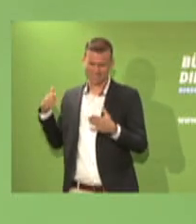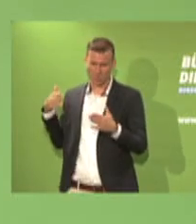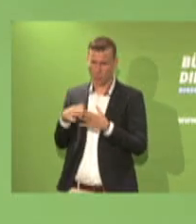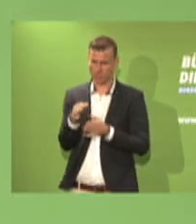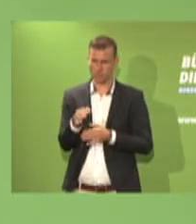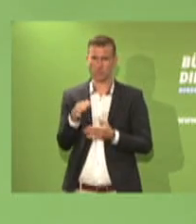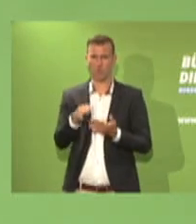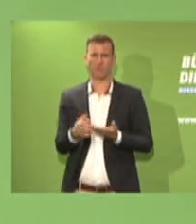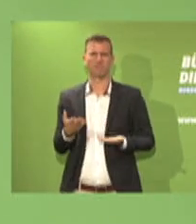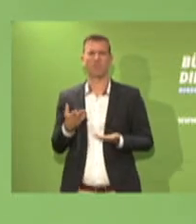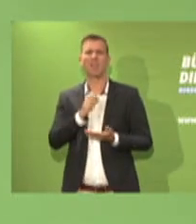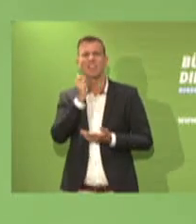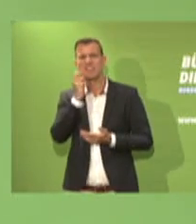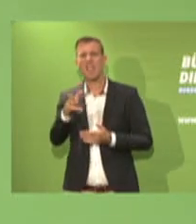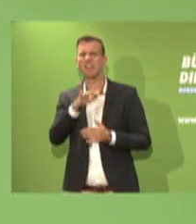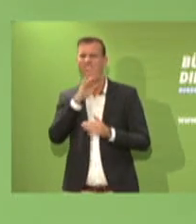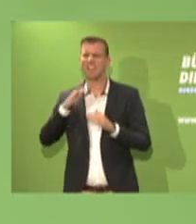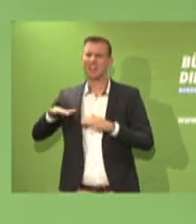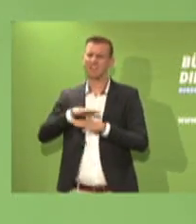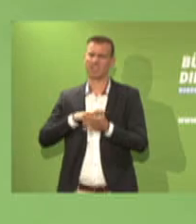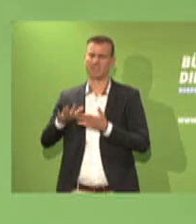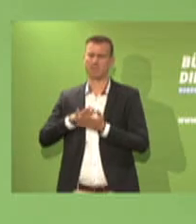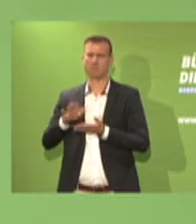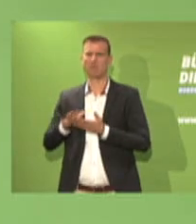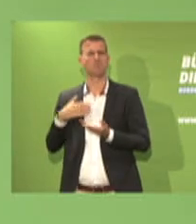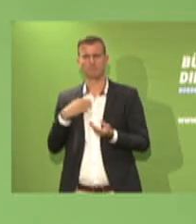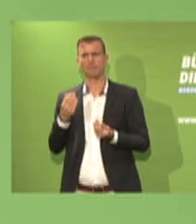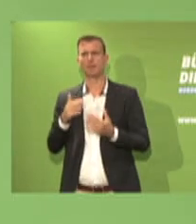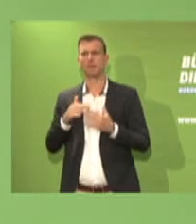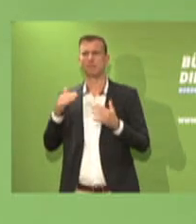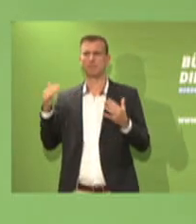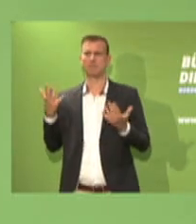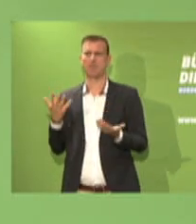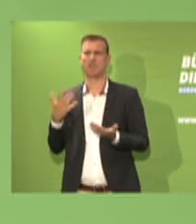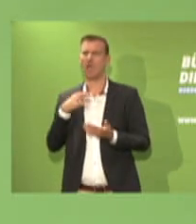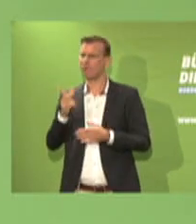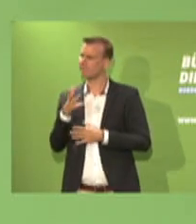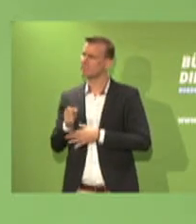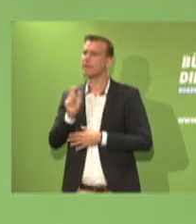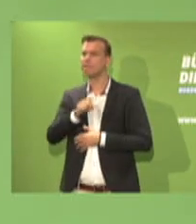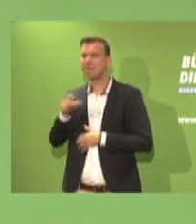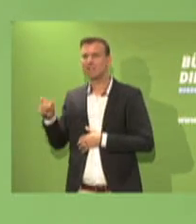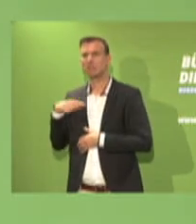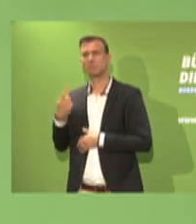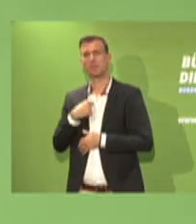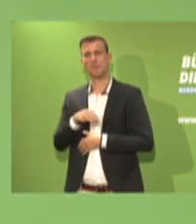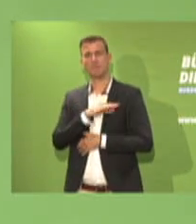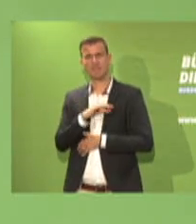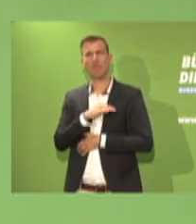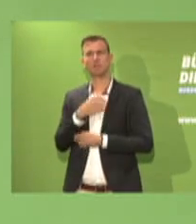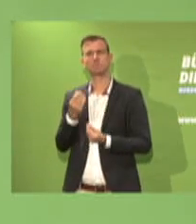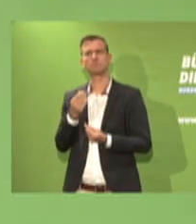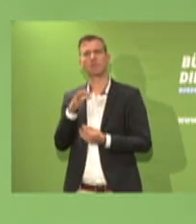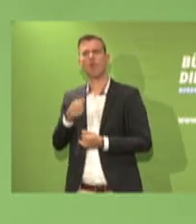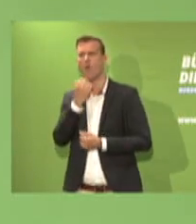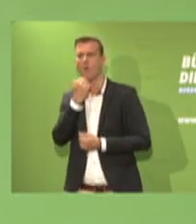dass sozusagen täglich massiv Fläche verbraucht wird und so weiter. Und wir stellen fest, dass eben diese Menschen bei uns auch als Partei auch Hoffnung haben, ja,